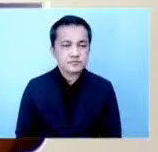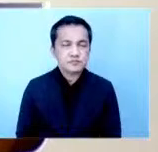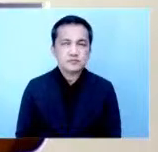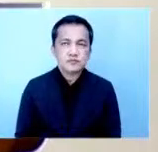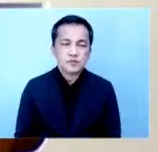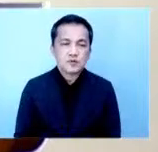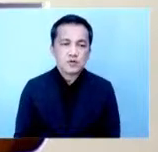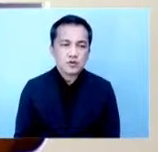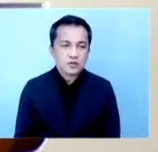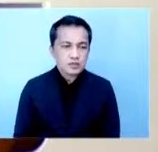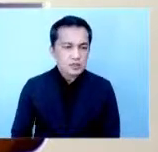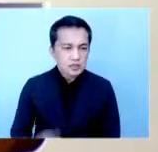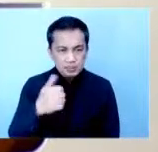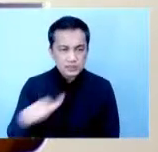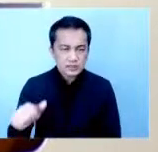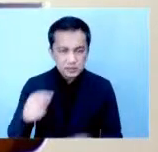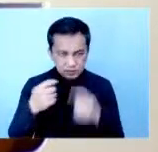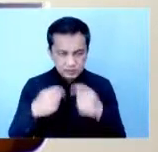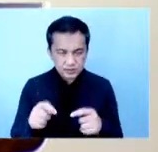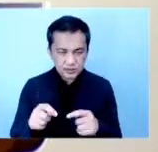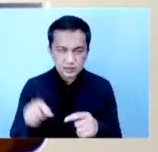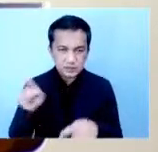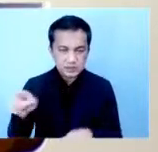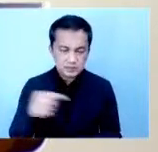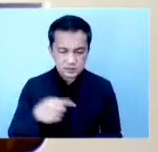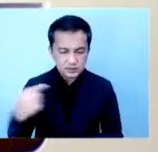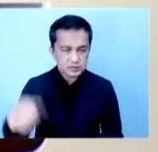any attempt by China to